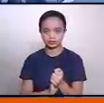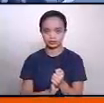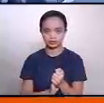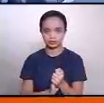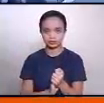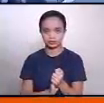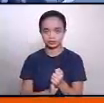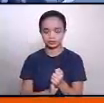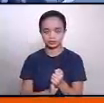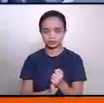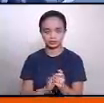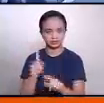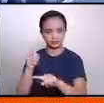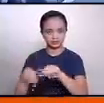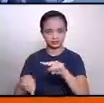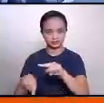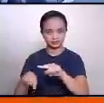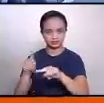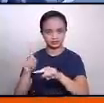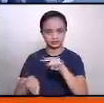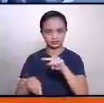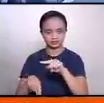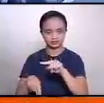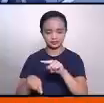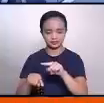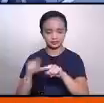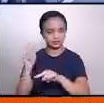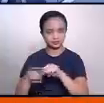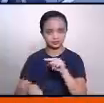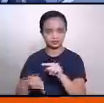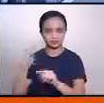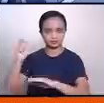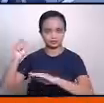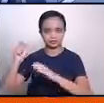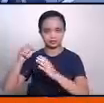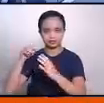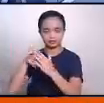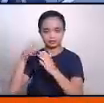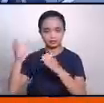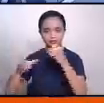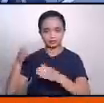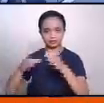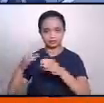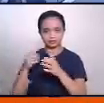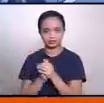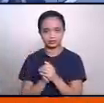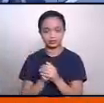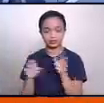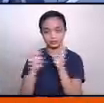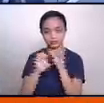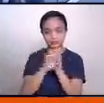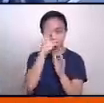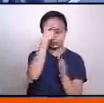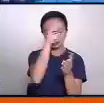hindi ho pwedeng, hindi siya pwedeng makasuhan. Opo. Kalimbawa, si